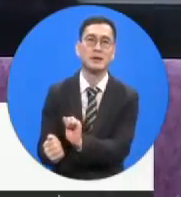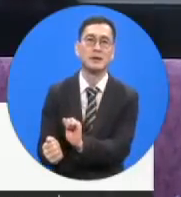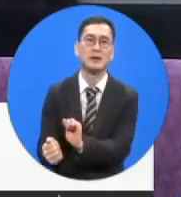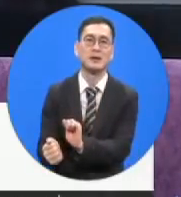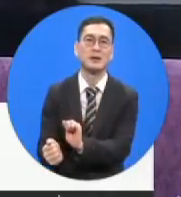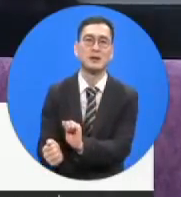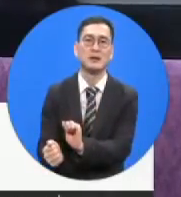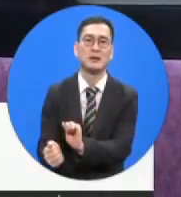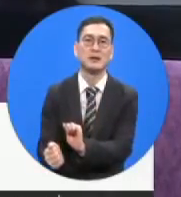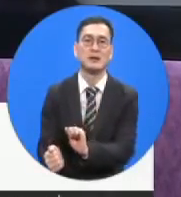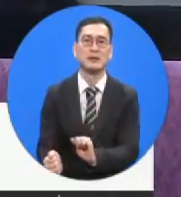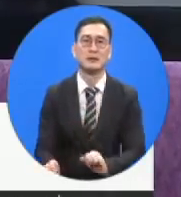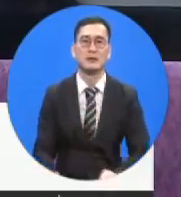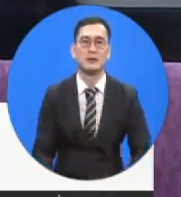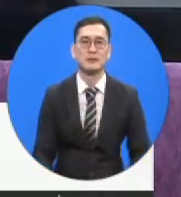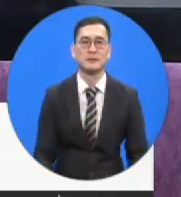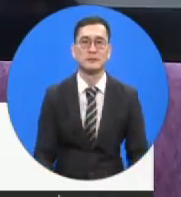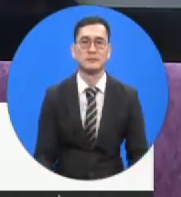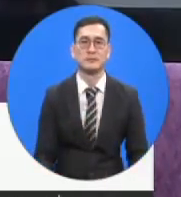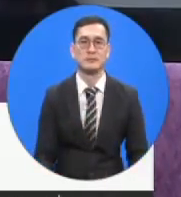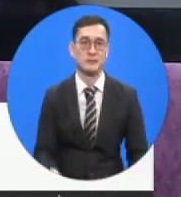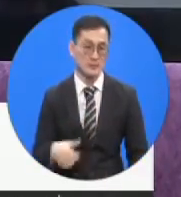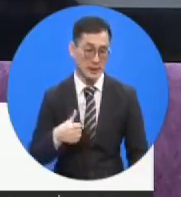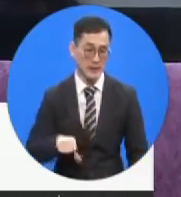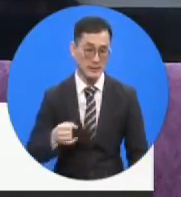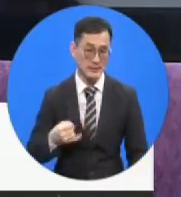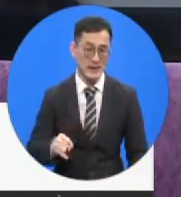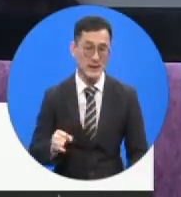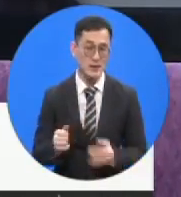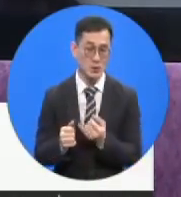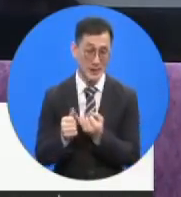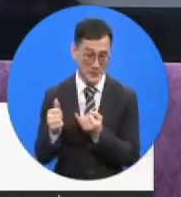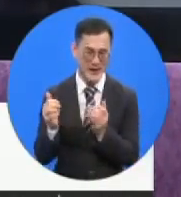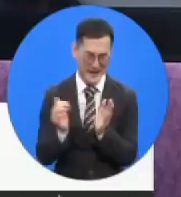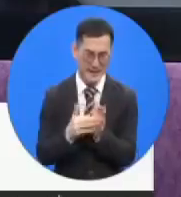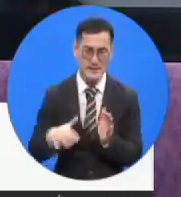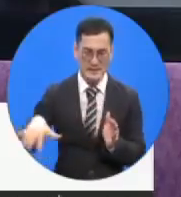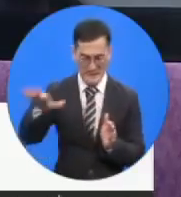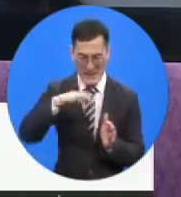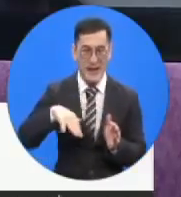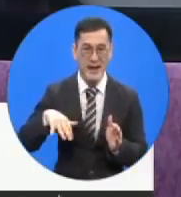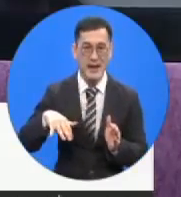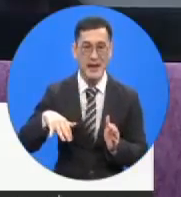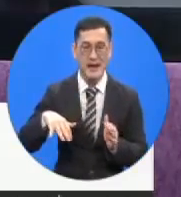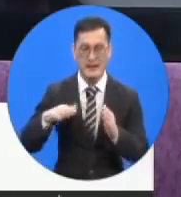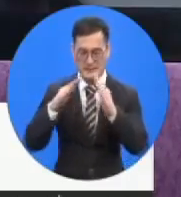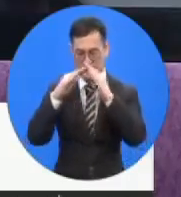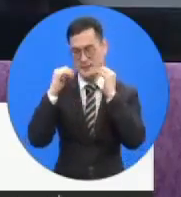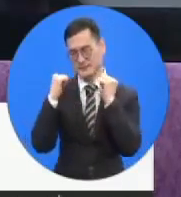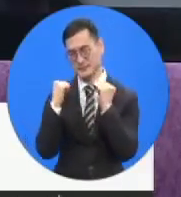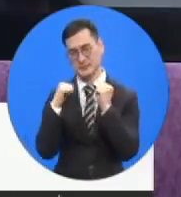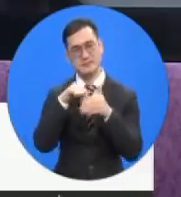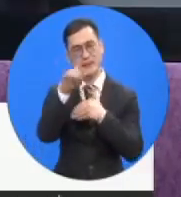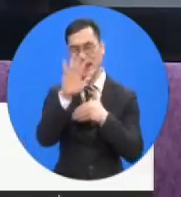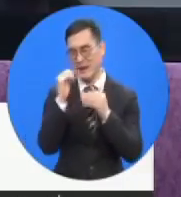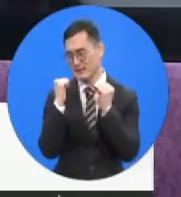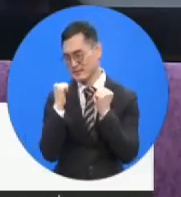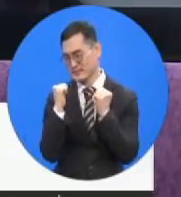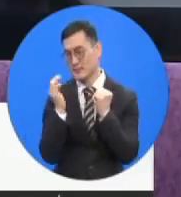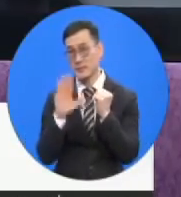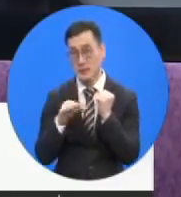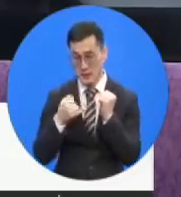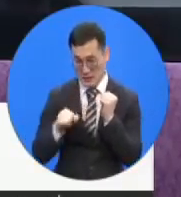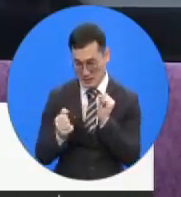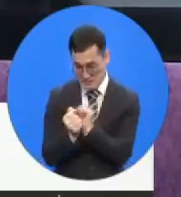않았지만 아들, 딸들, 남편 다 이제 격리가 됐거든요. 자가 격리를 하고 있었는데 그 가운데서 지금 딸까지